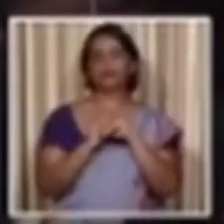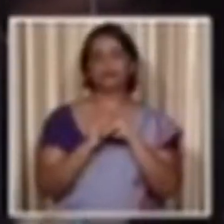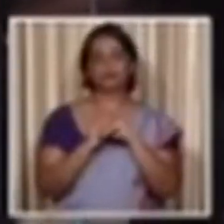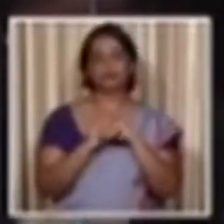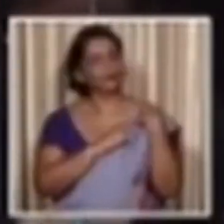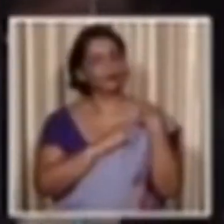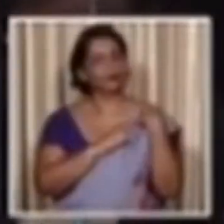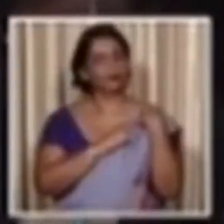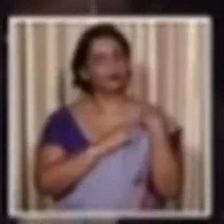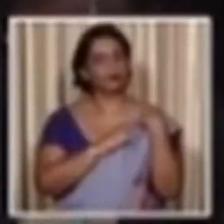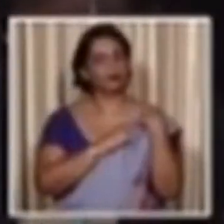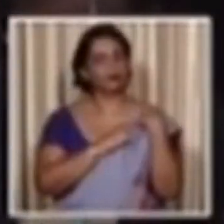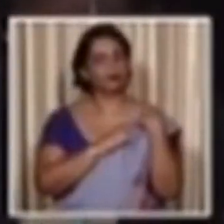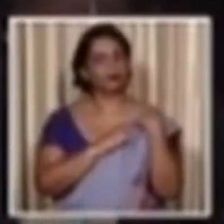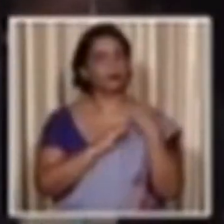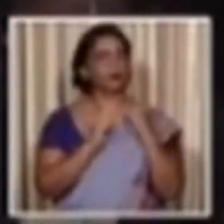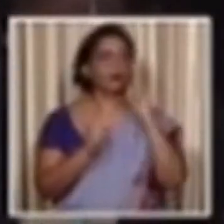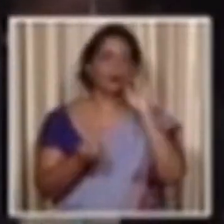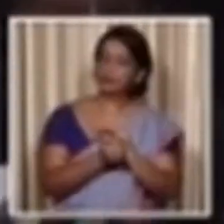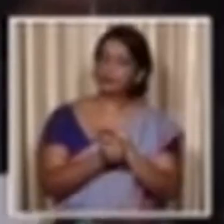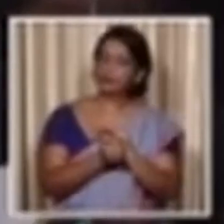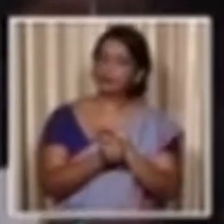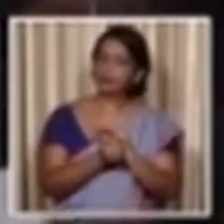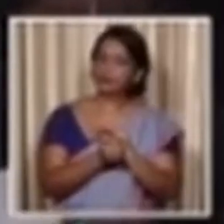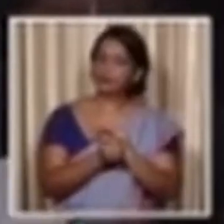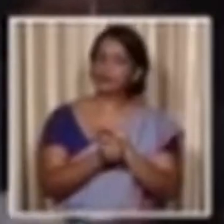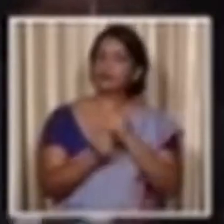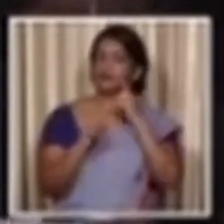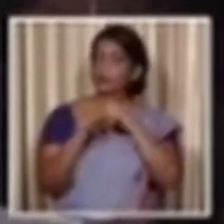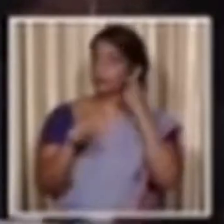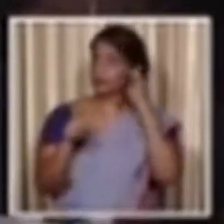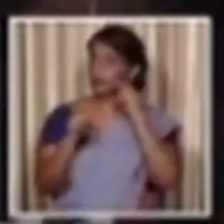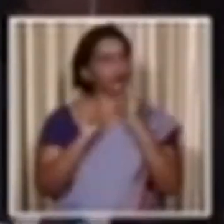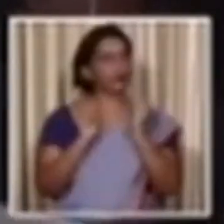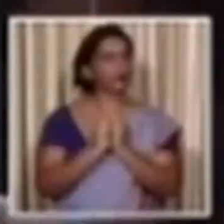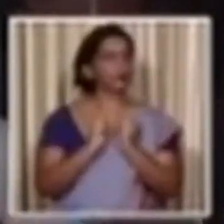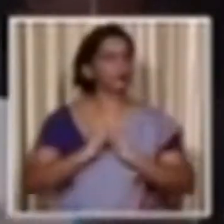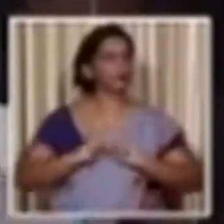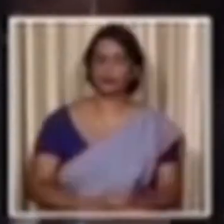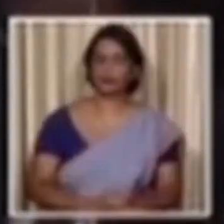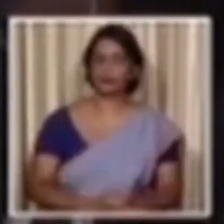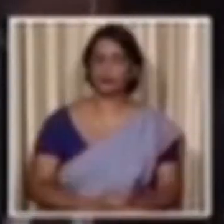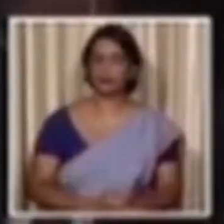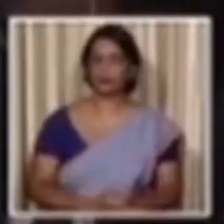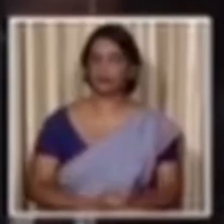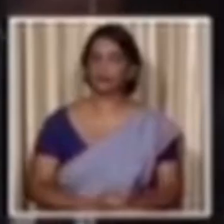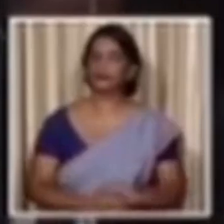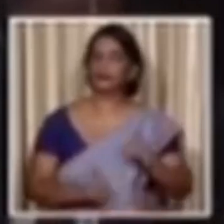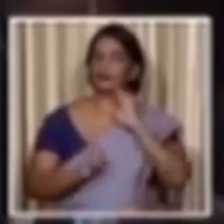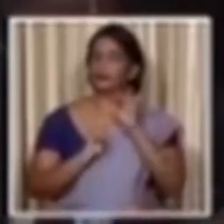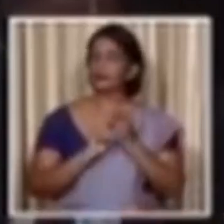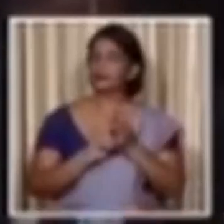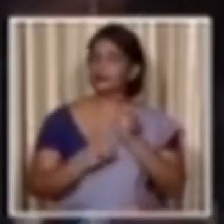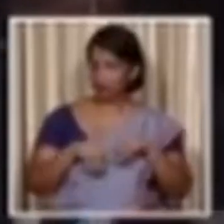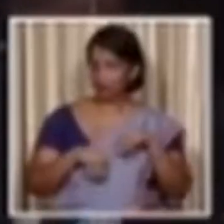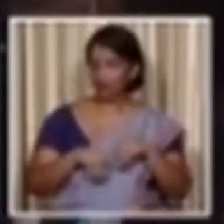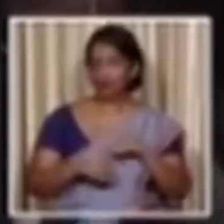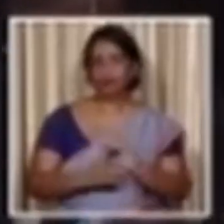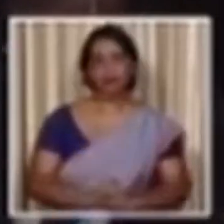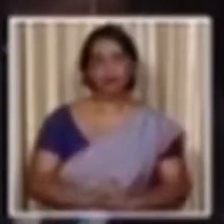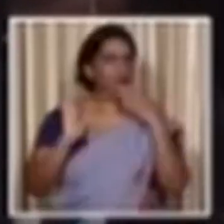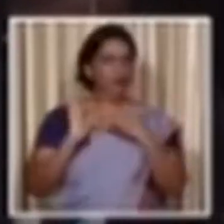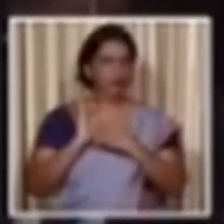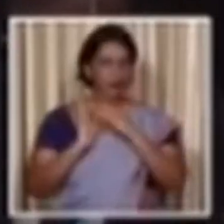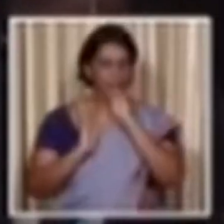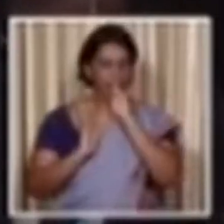එතුමා ධර්මෙන් ආරක්ෂාව හා ඒට අදාළ කටයුතු හා ජනාධිපති වරණය